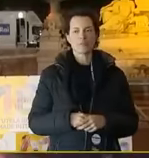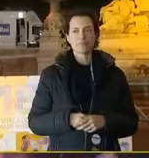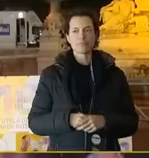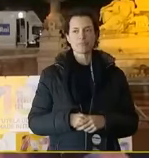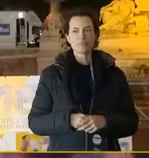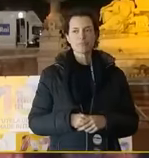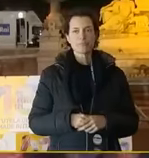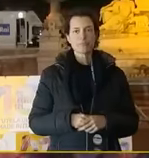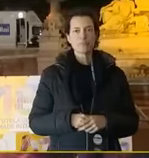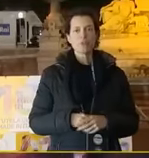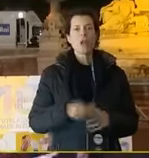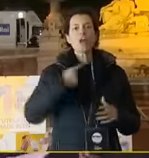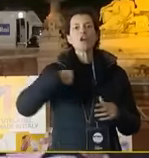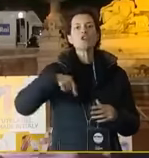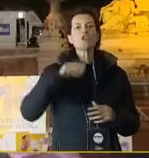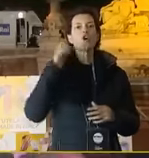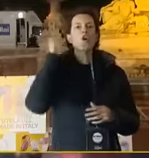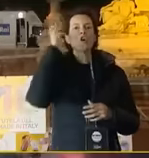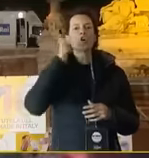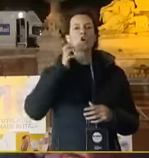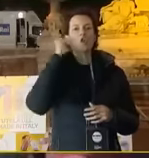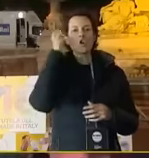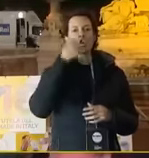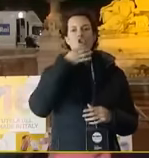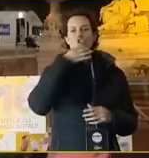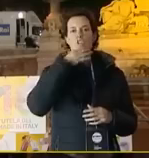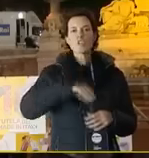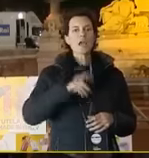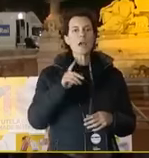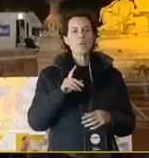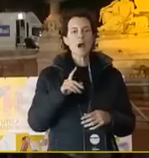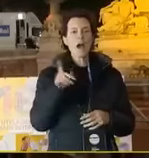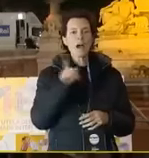Siamo orgogliosamente incapaci di fare inciuci.